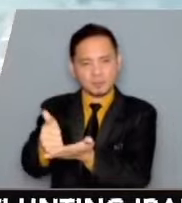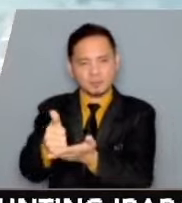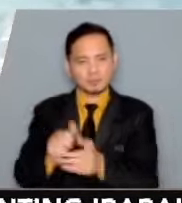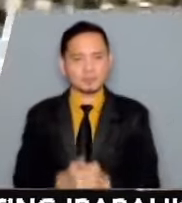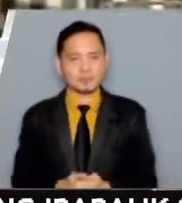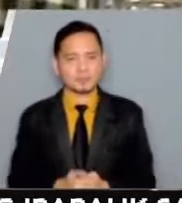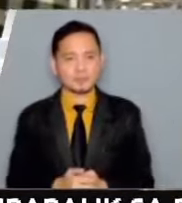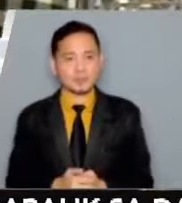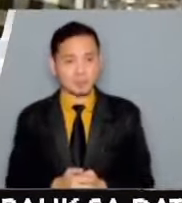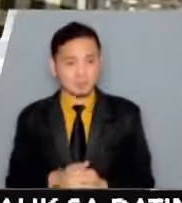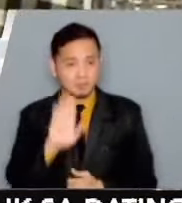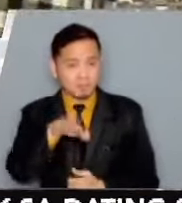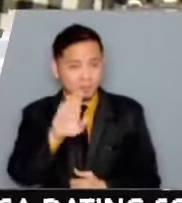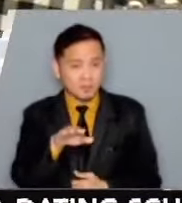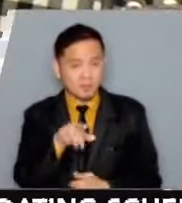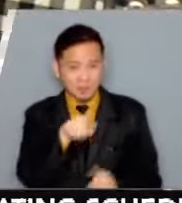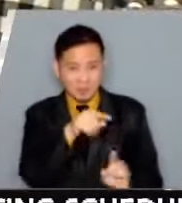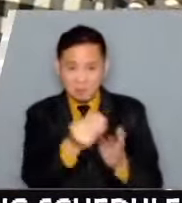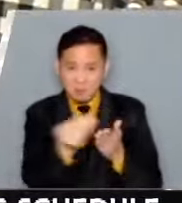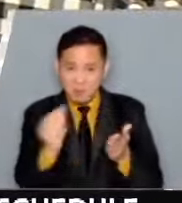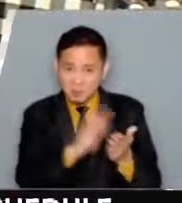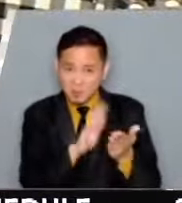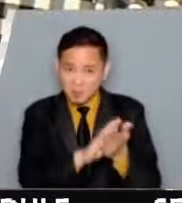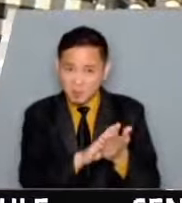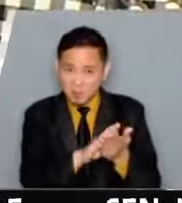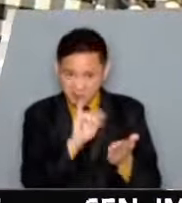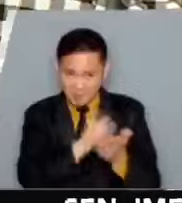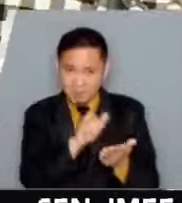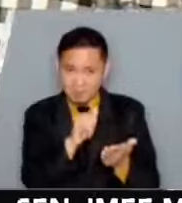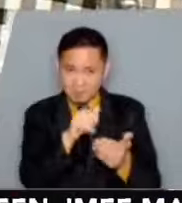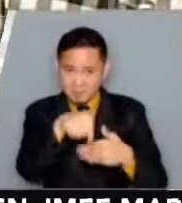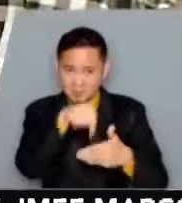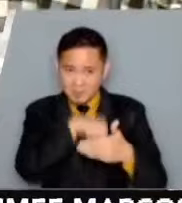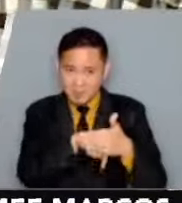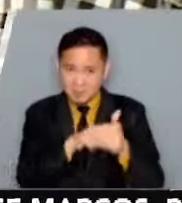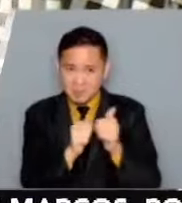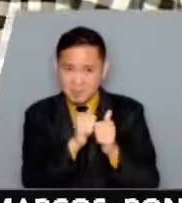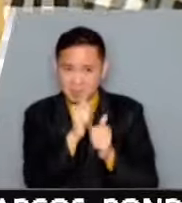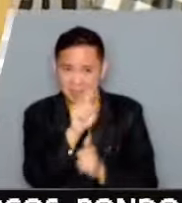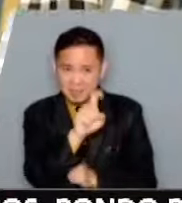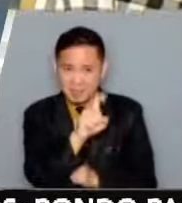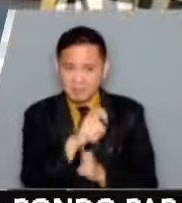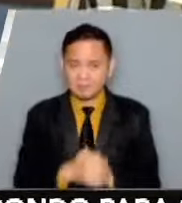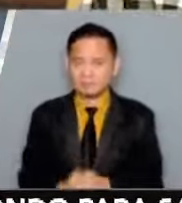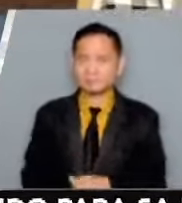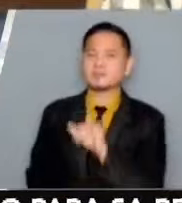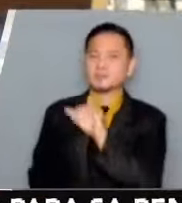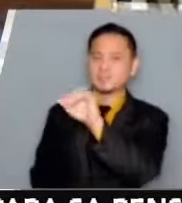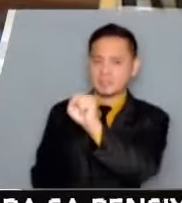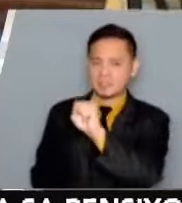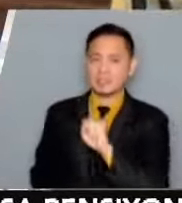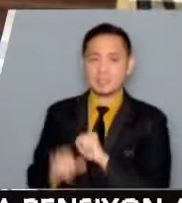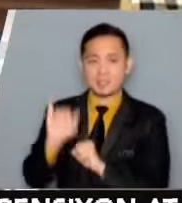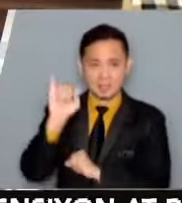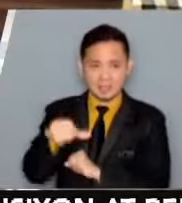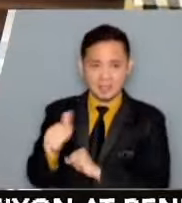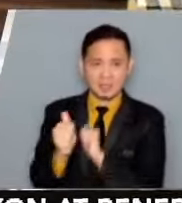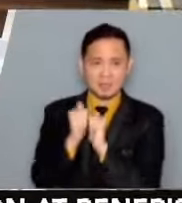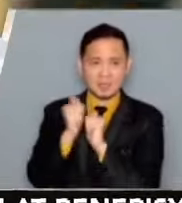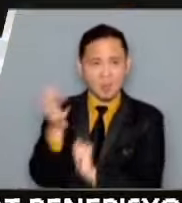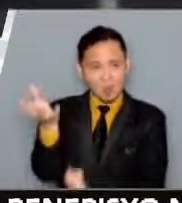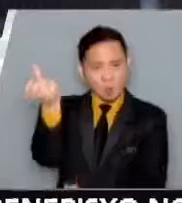sa bansa that would be my interpretation that basically that what that is what ownership would allow